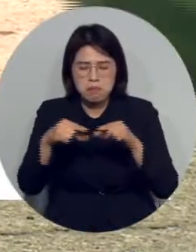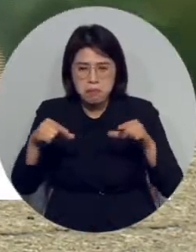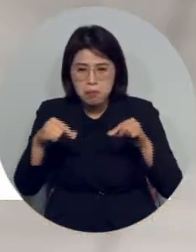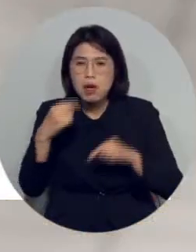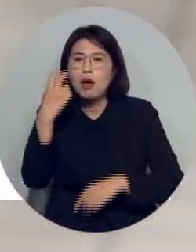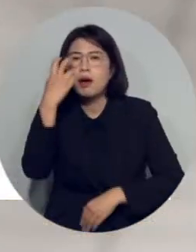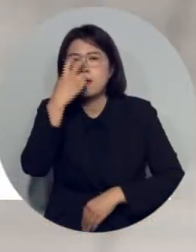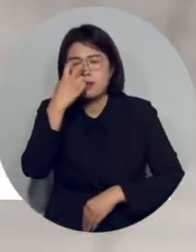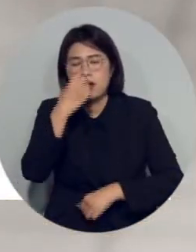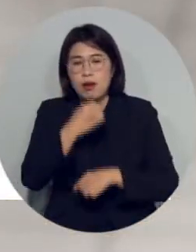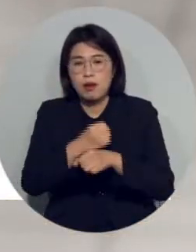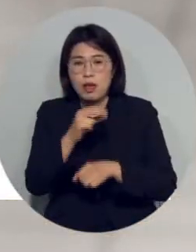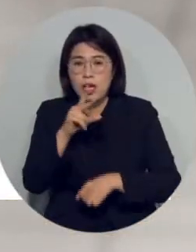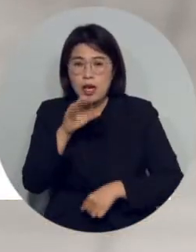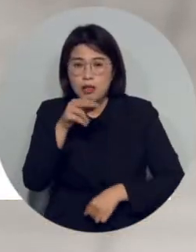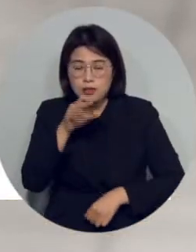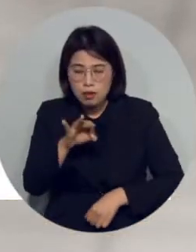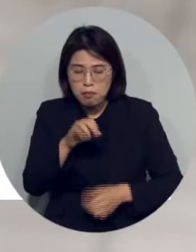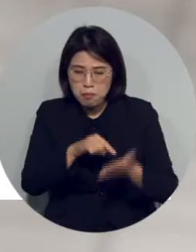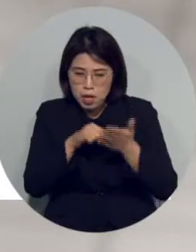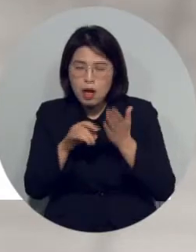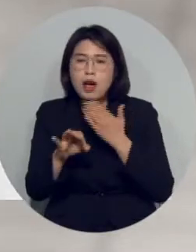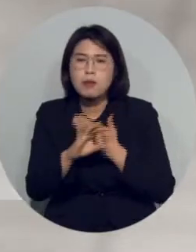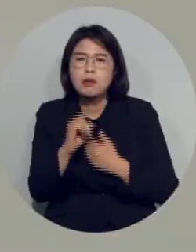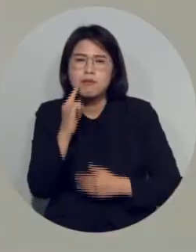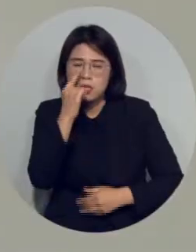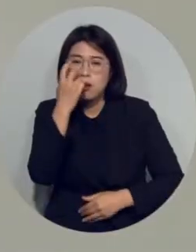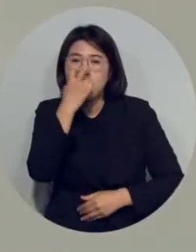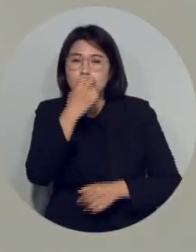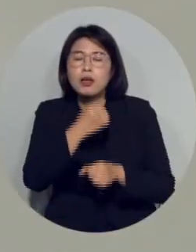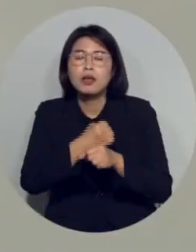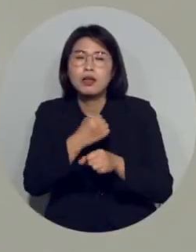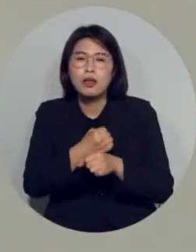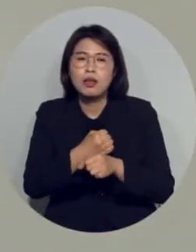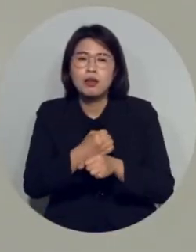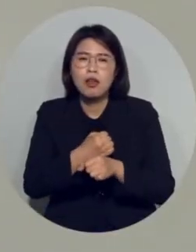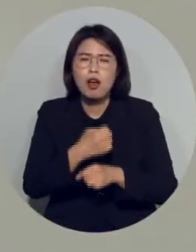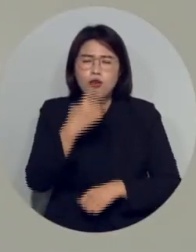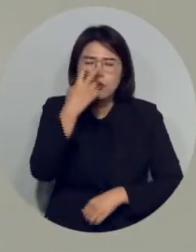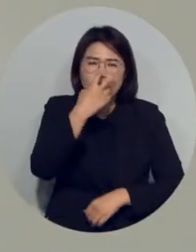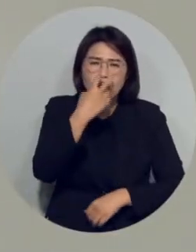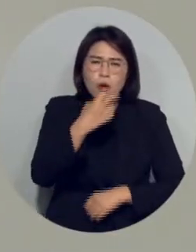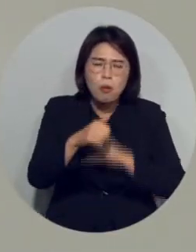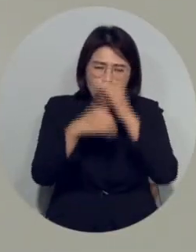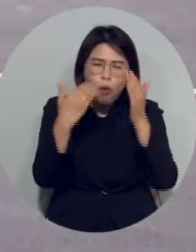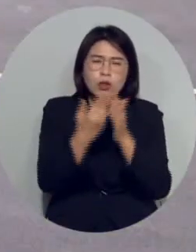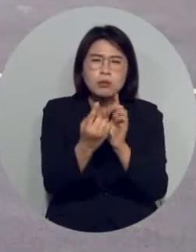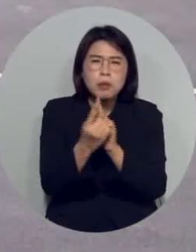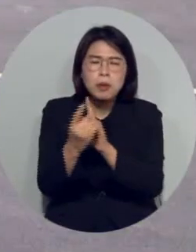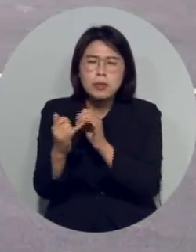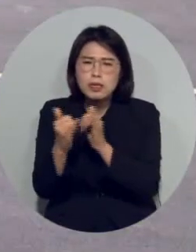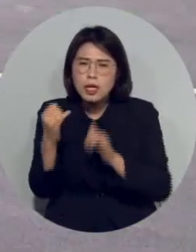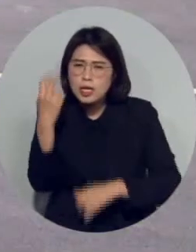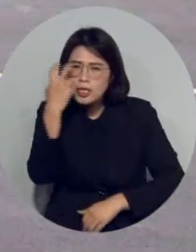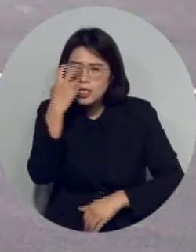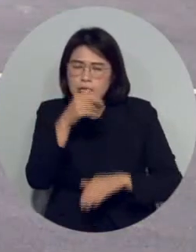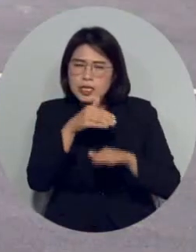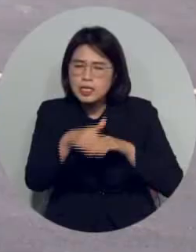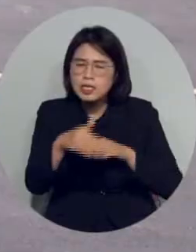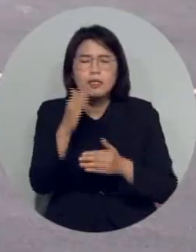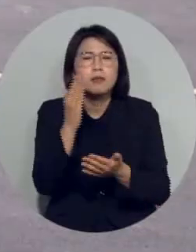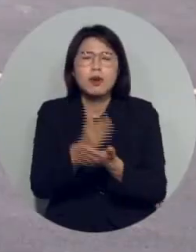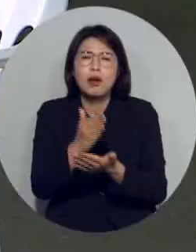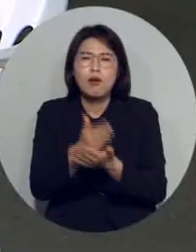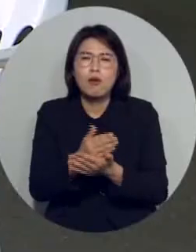황원 검사에서 양성 일때만 bgr 검사를 합니다 역학조사 도 모든 밀접 접촉자 를 찾던 종전 방식에서 벗어나